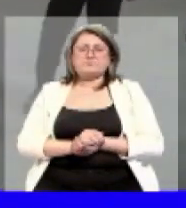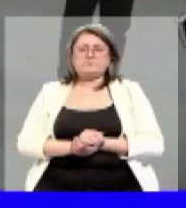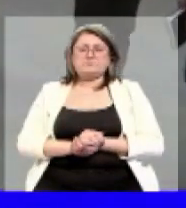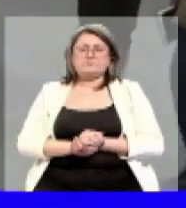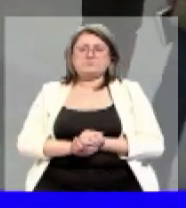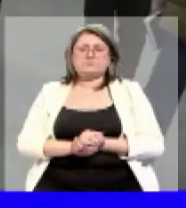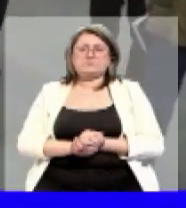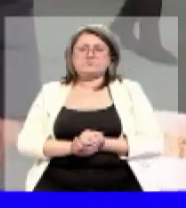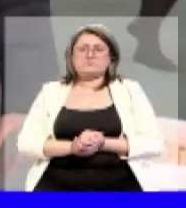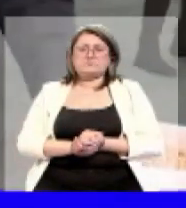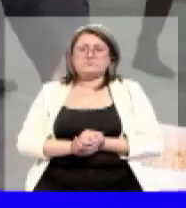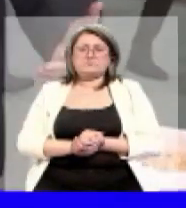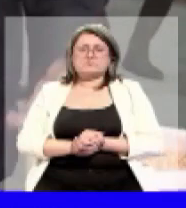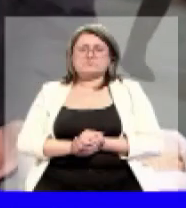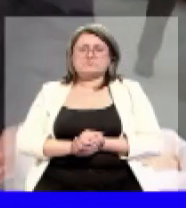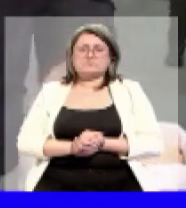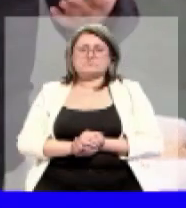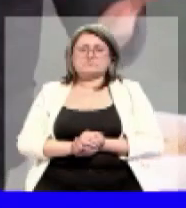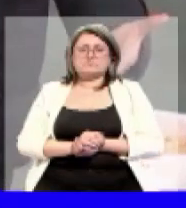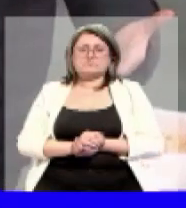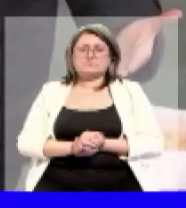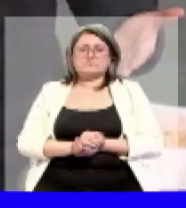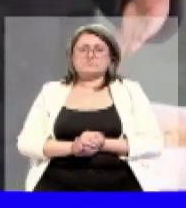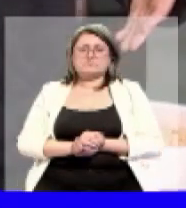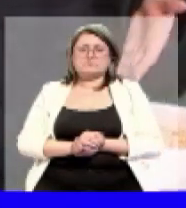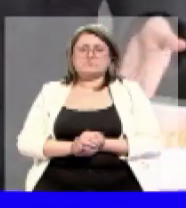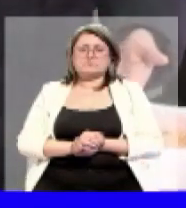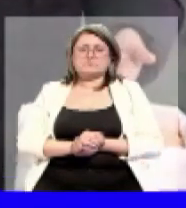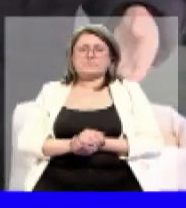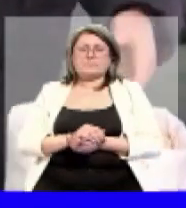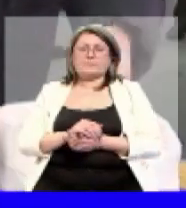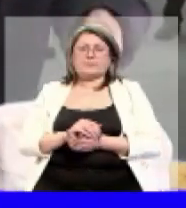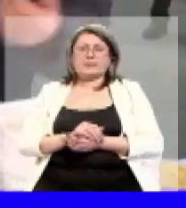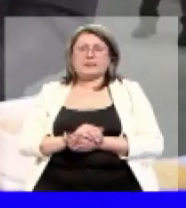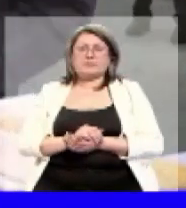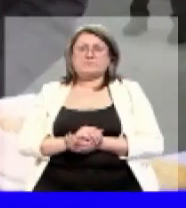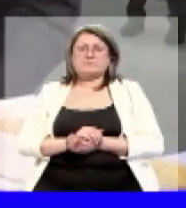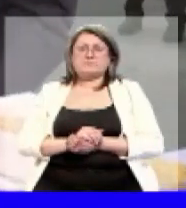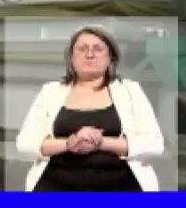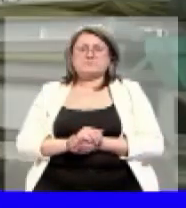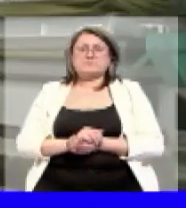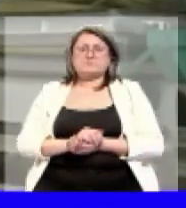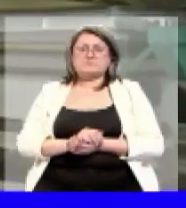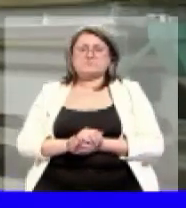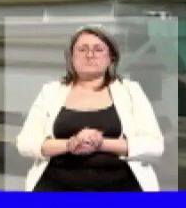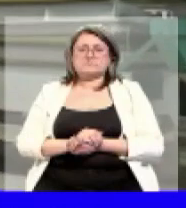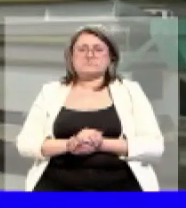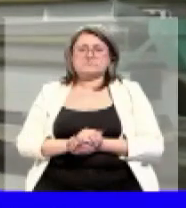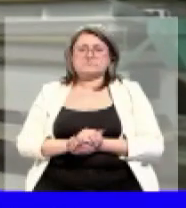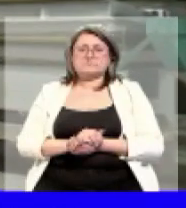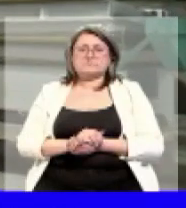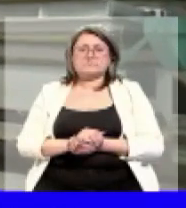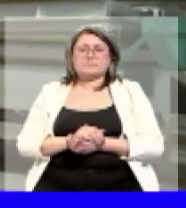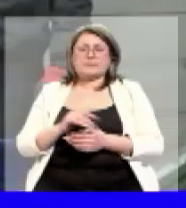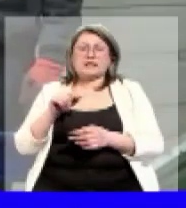бұршақ дақылдарын өндіретін Кайзен серіктестігінде жалғасты. Бұл бұршақ дақылдарын қайта өңдейтін кәсіпорын шикізаттан қаптамаға дейін 170 мың тонна дайын өнім